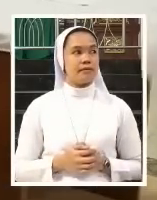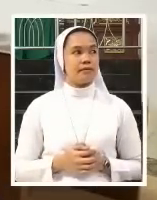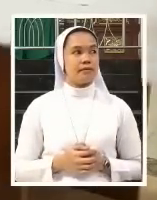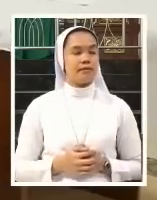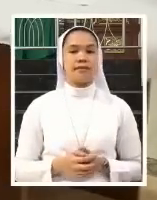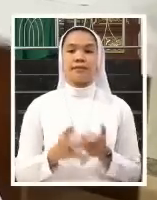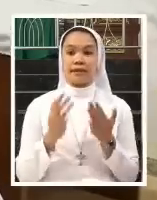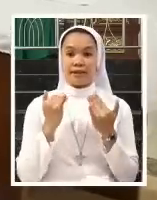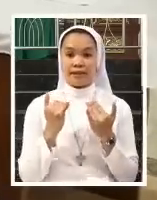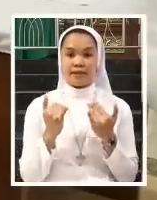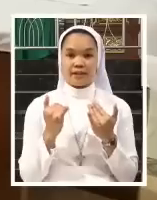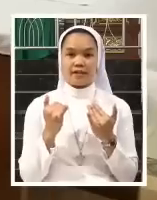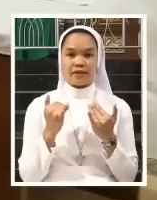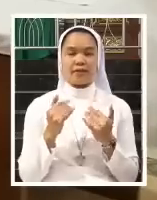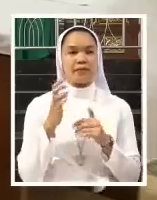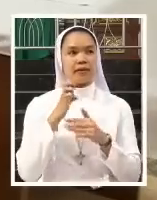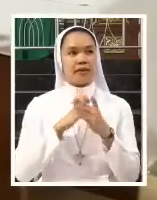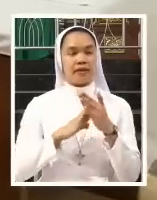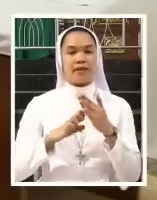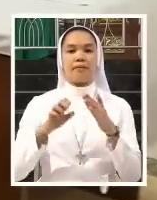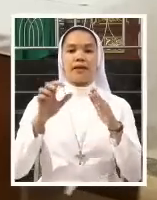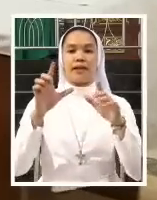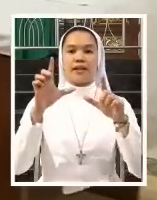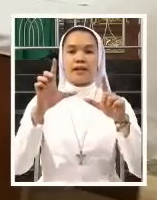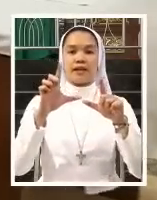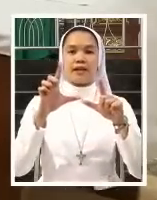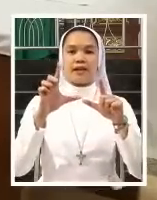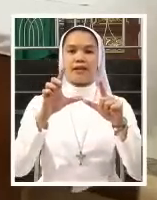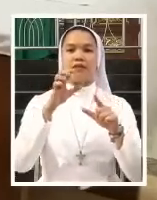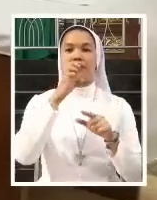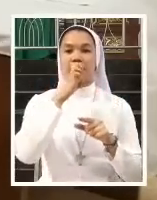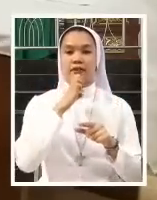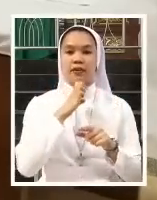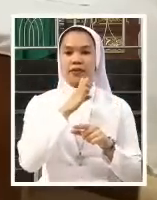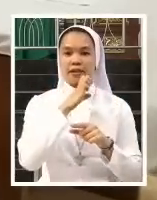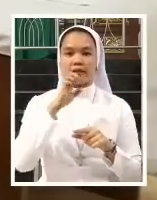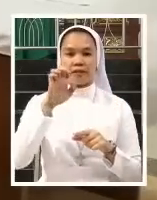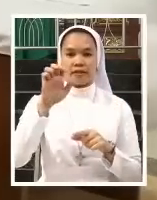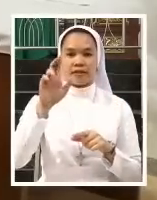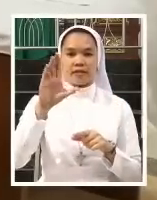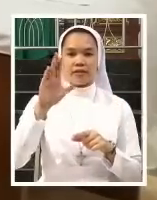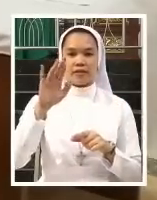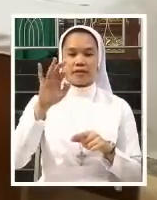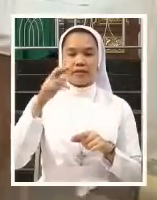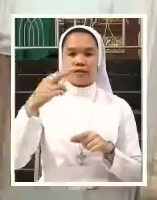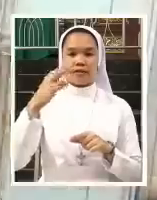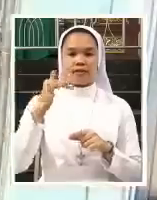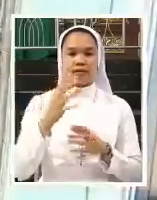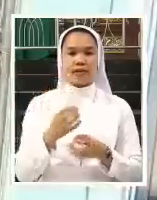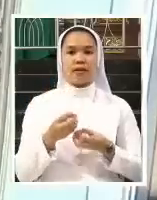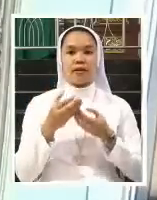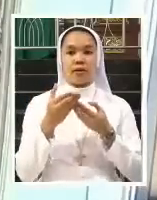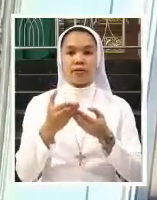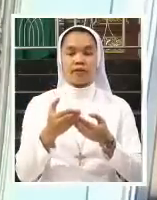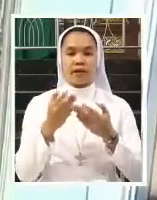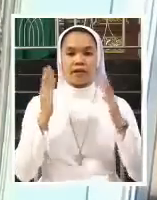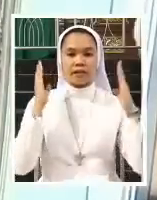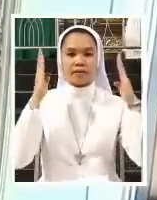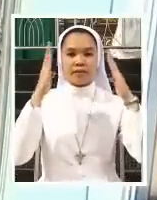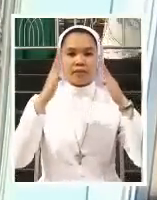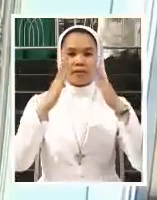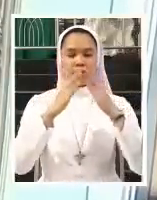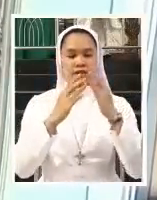Ngunyan, malaog na kita sa liturhiya nin Eukaristiya. Idudulot sa arsobispo an